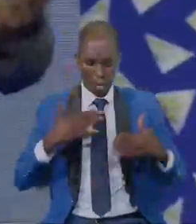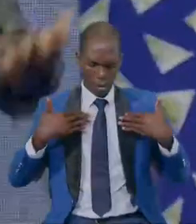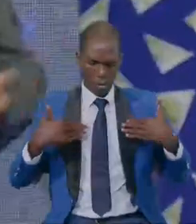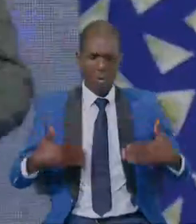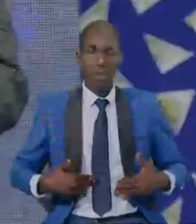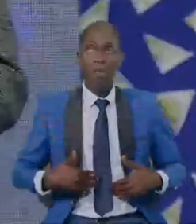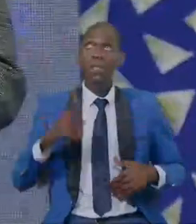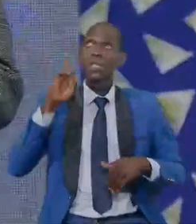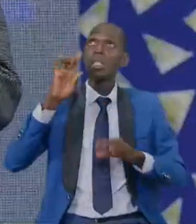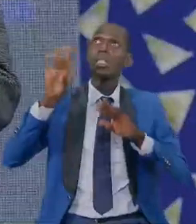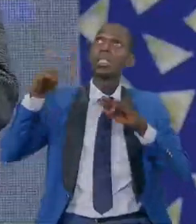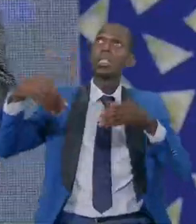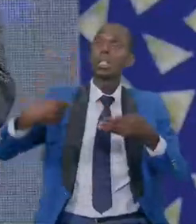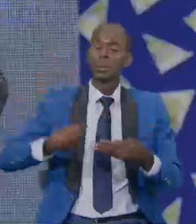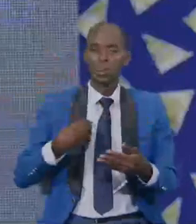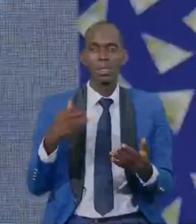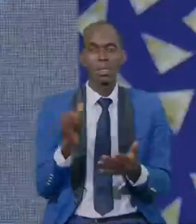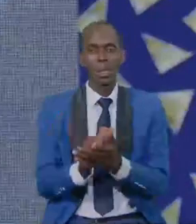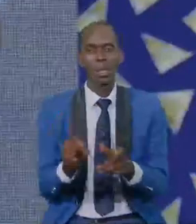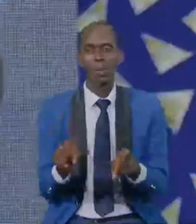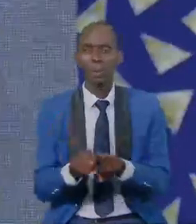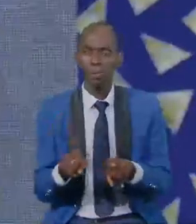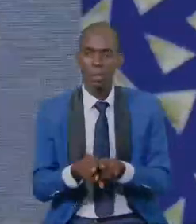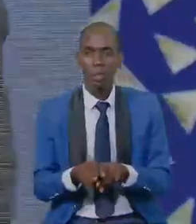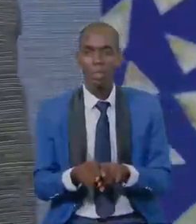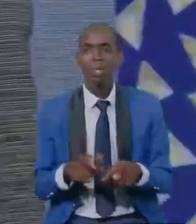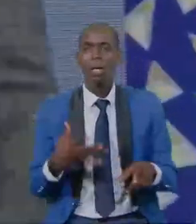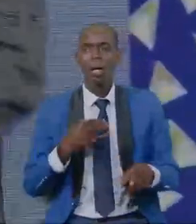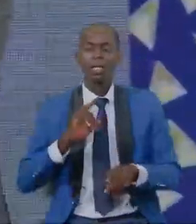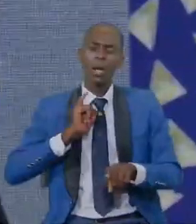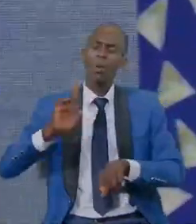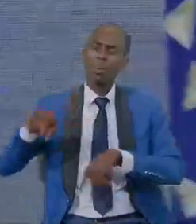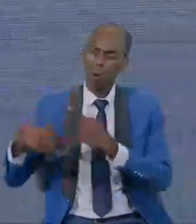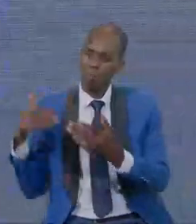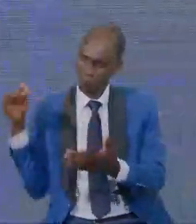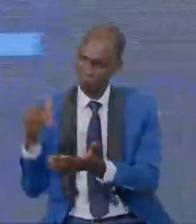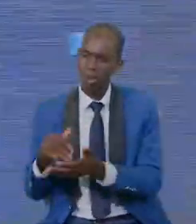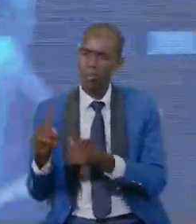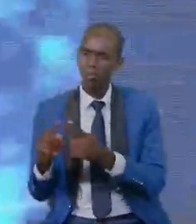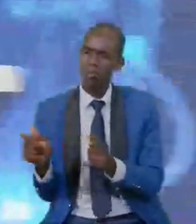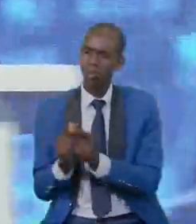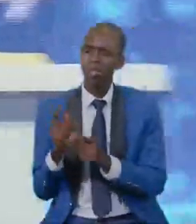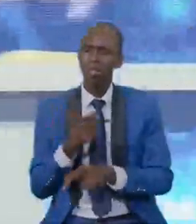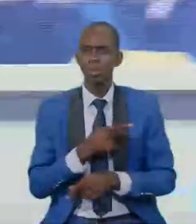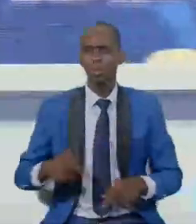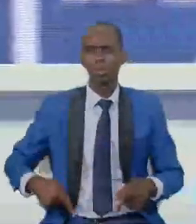mon corps. Il m'a donné cela aussi. Et puis je suis retourné au prince.